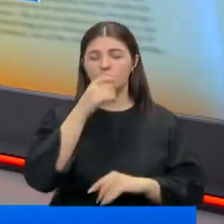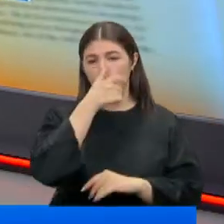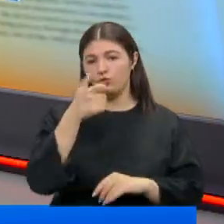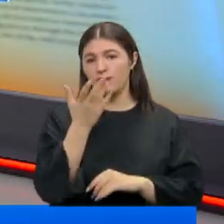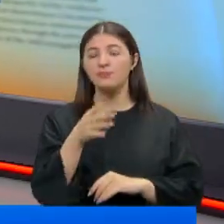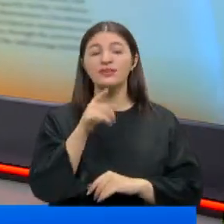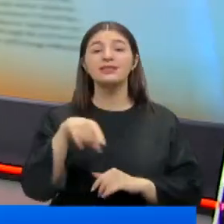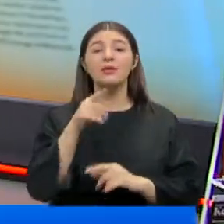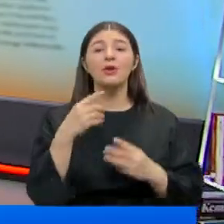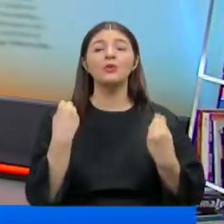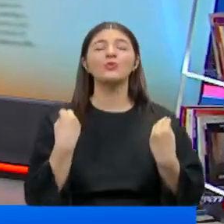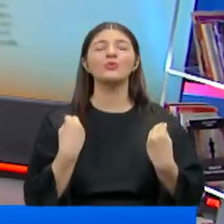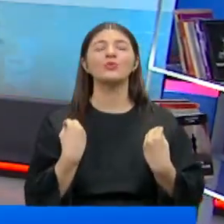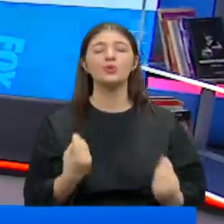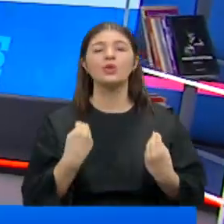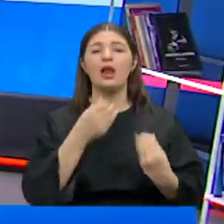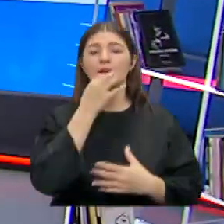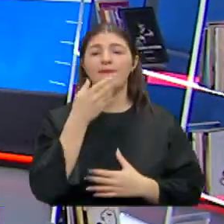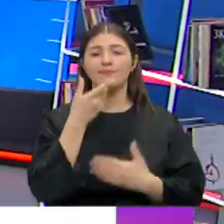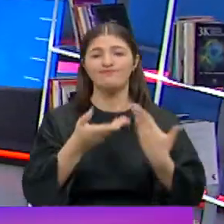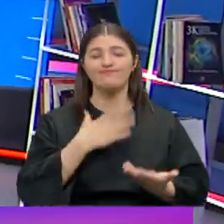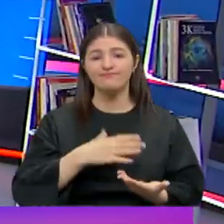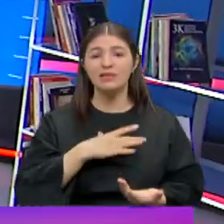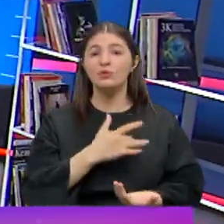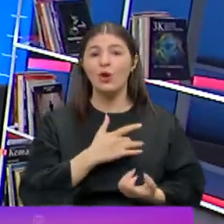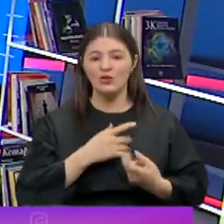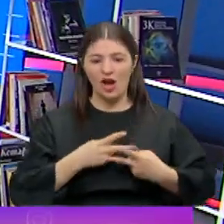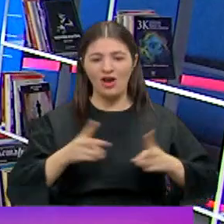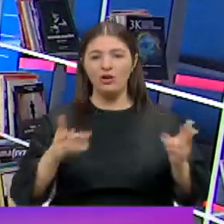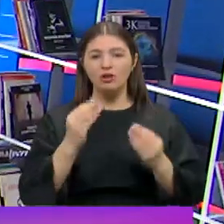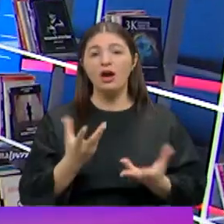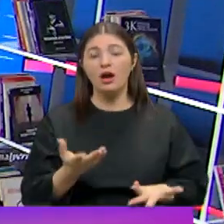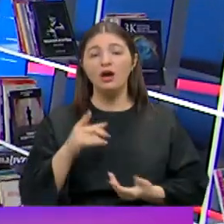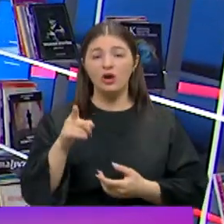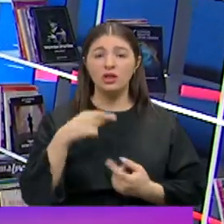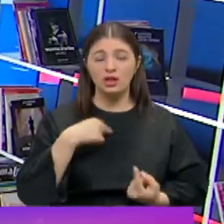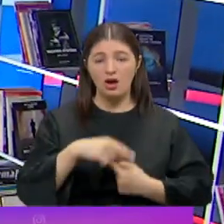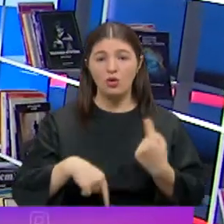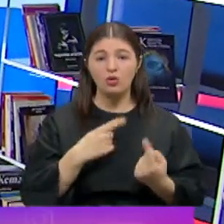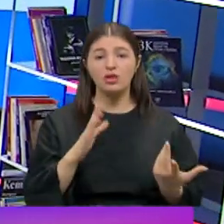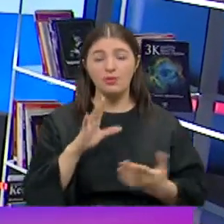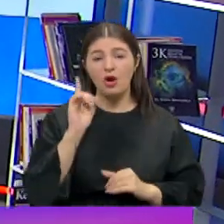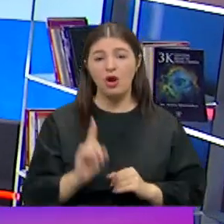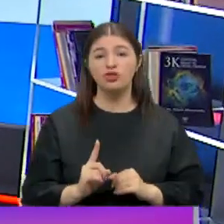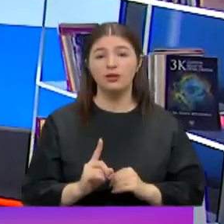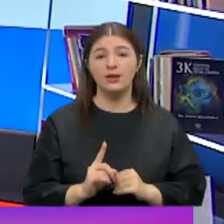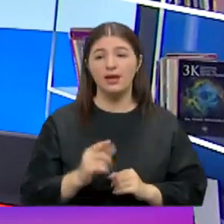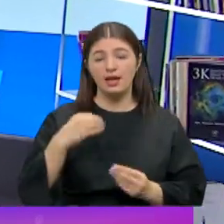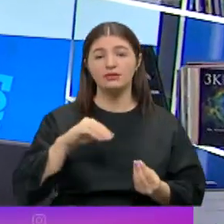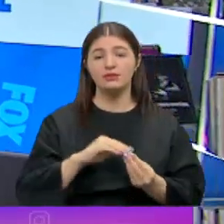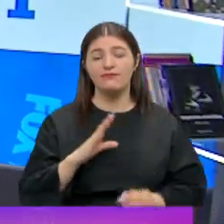Türkiyem sizlere böyle güzel haberler vermek isterdim gönlünü atacak onları da arıyoruz ama önce